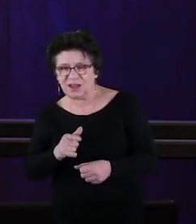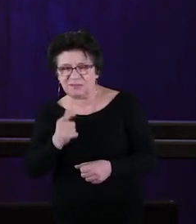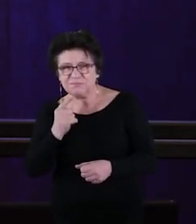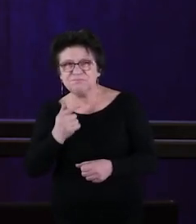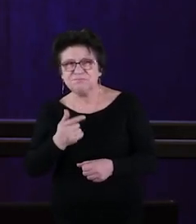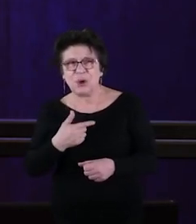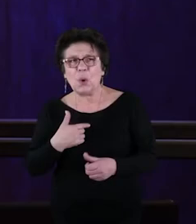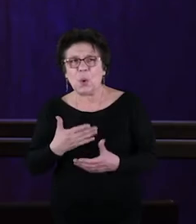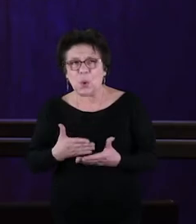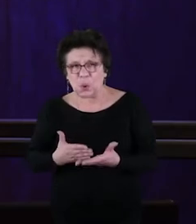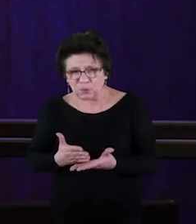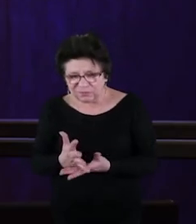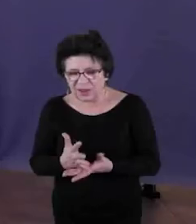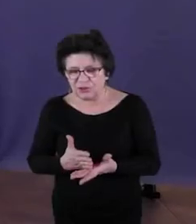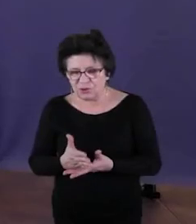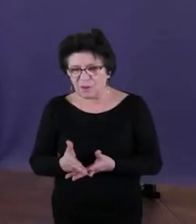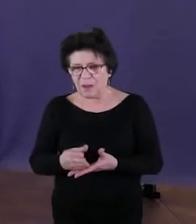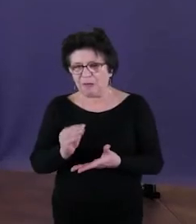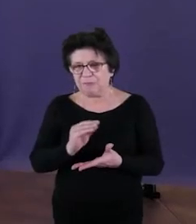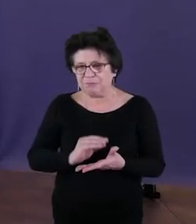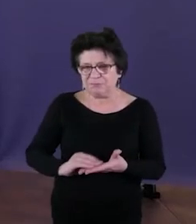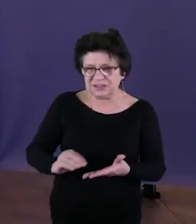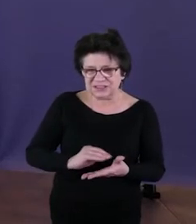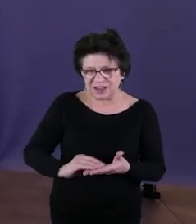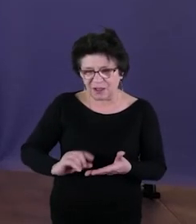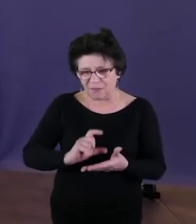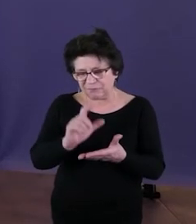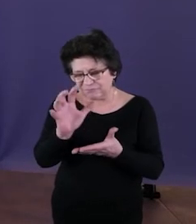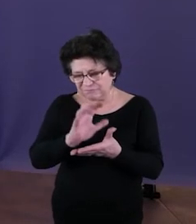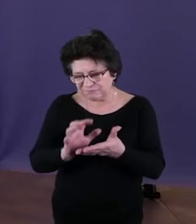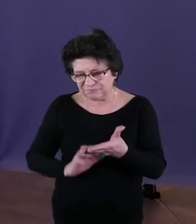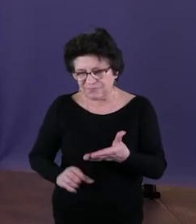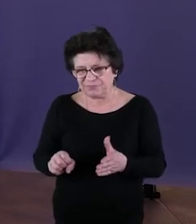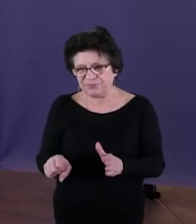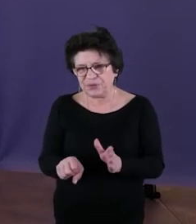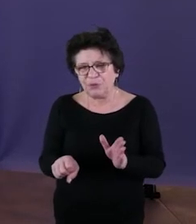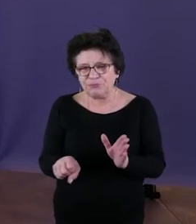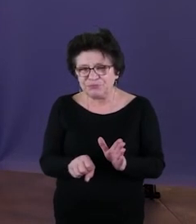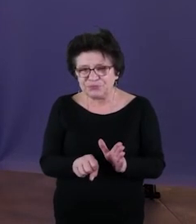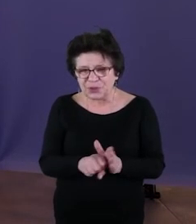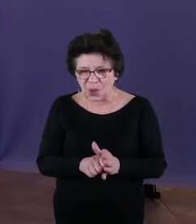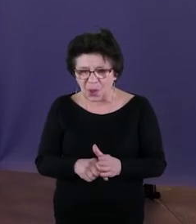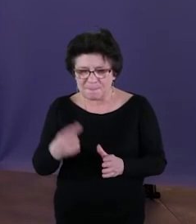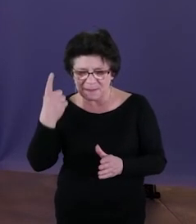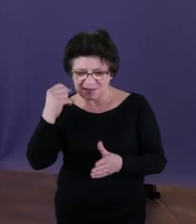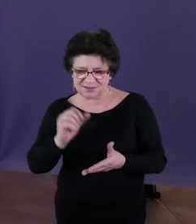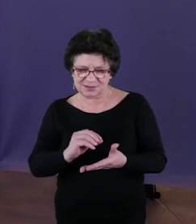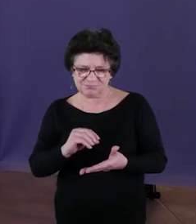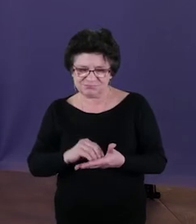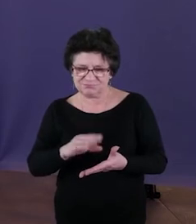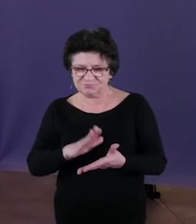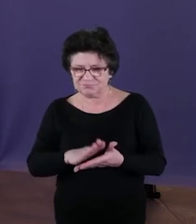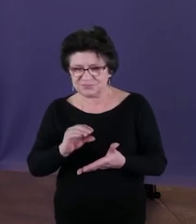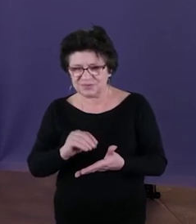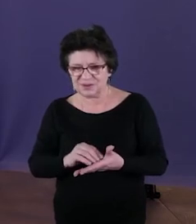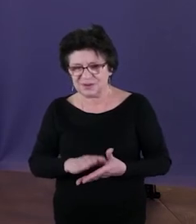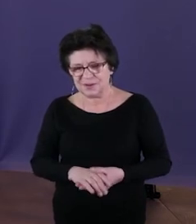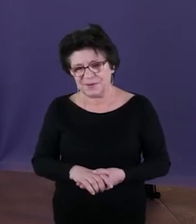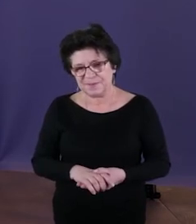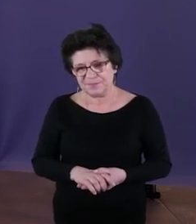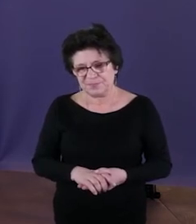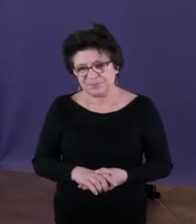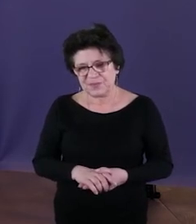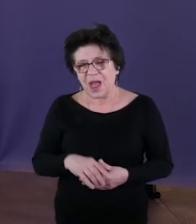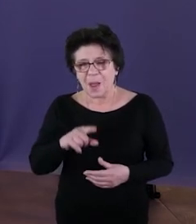powiedzieli jej ten teść Stanisław Kostka powiedział jej że może taki rytuał ale musi